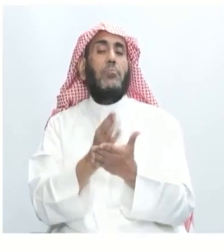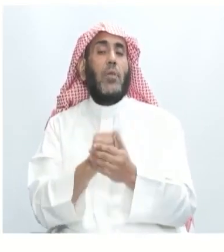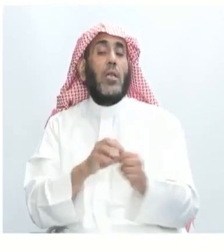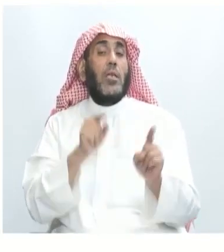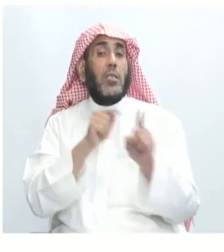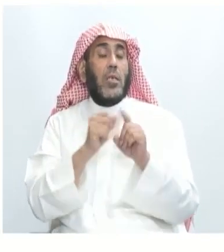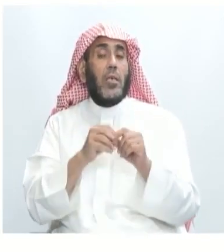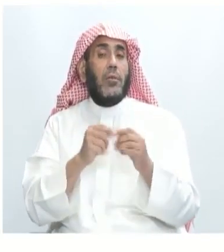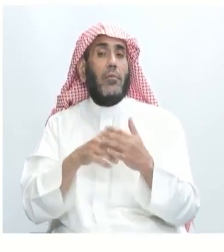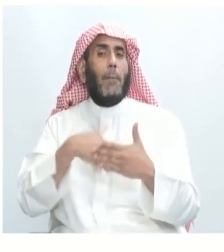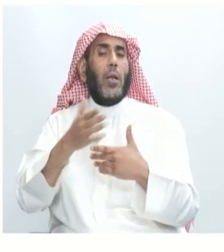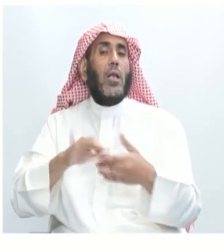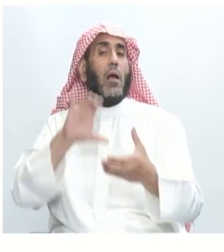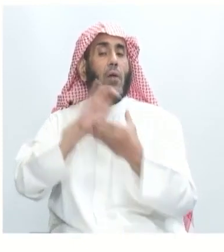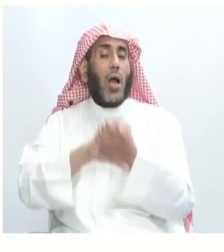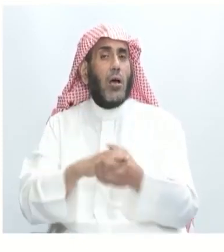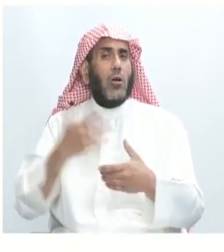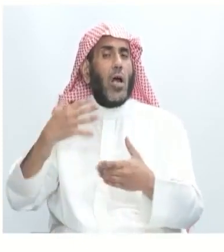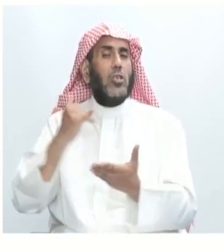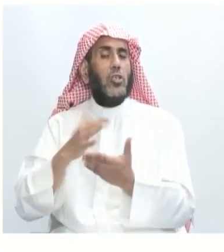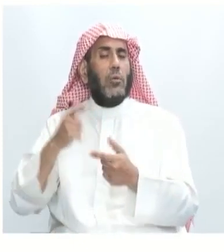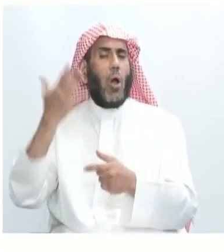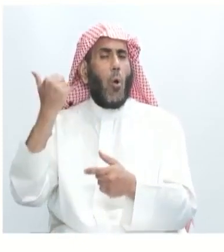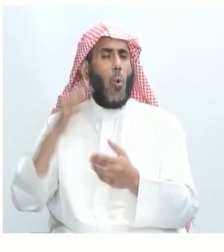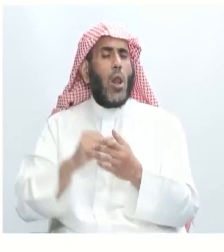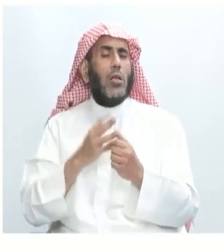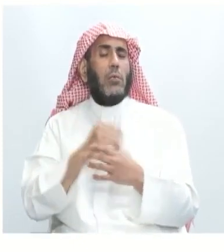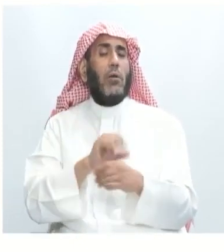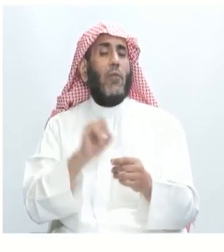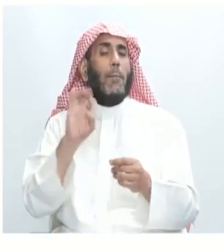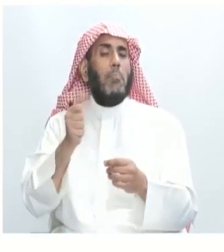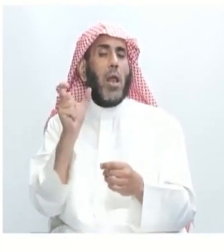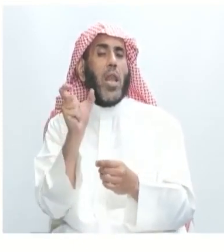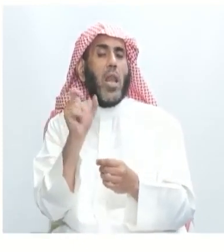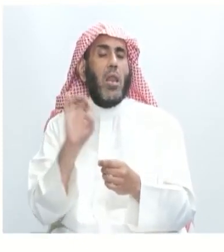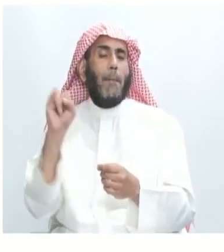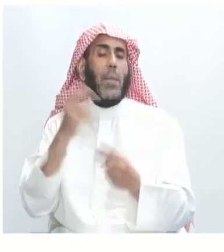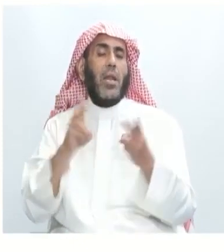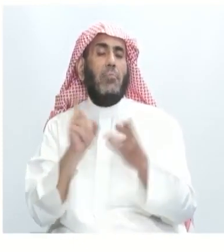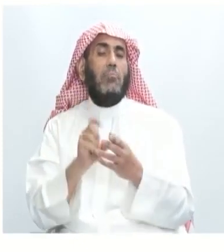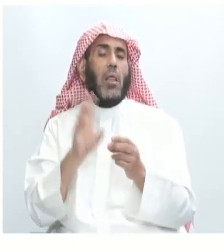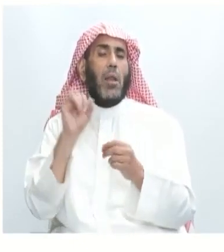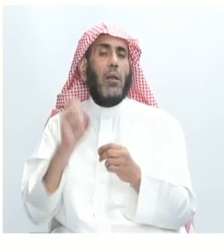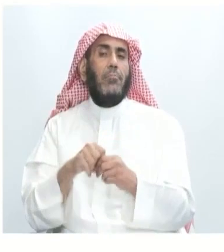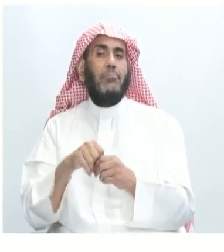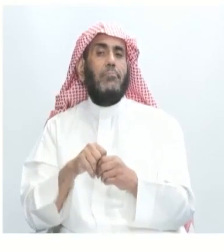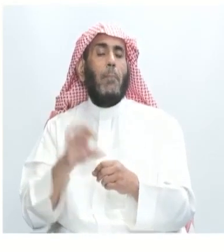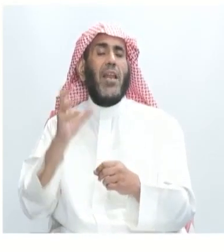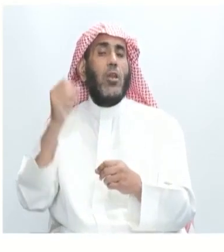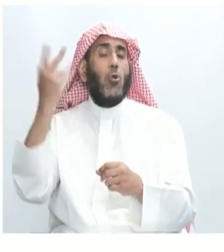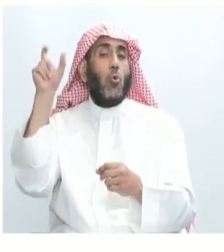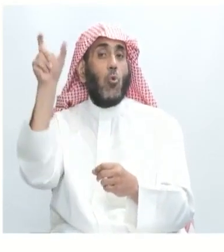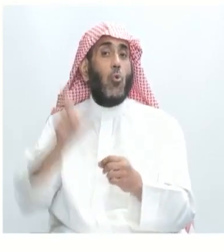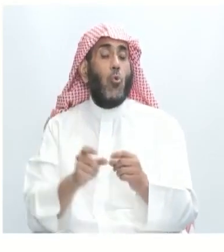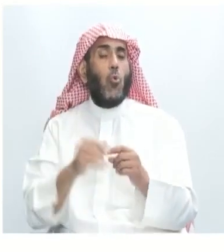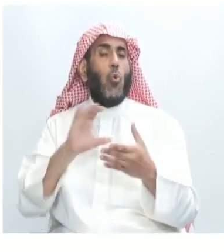التعريف مثلا بالخلافه الراشده ايضا هذا بمجال ف تاتي ايضا مفتاح الاسئله من مفتاح اسله من مثلا تقول من من الخلفاء او